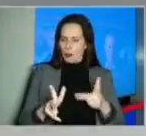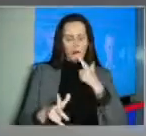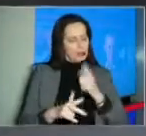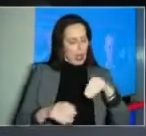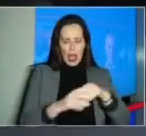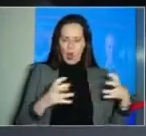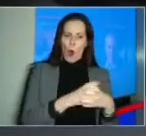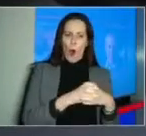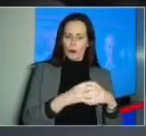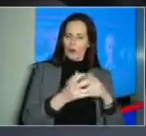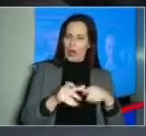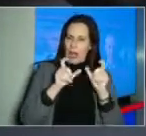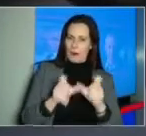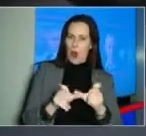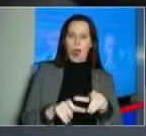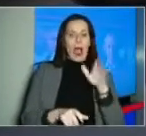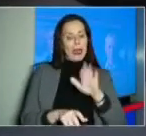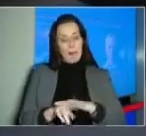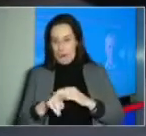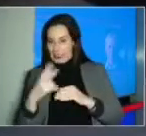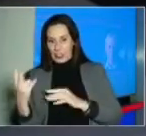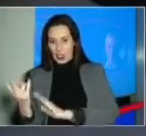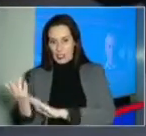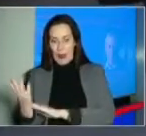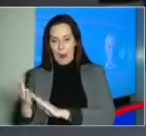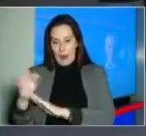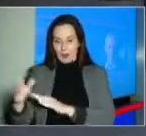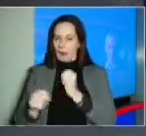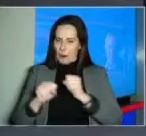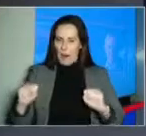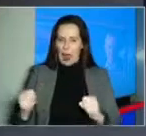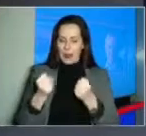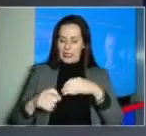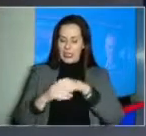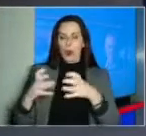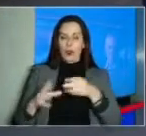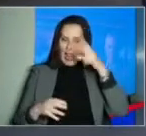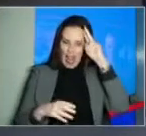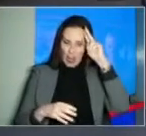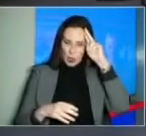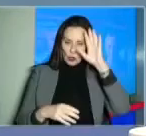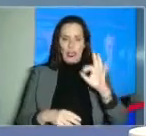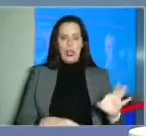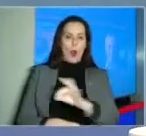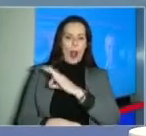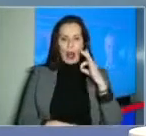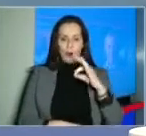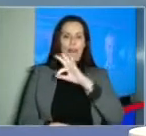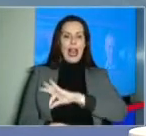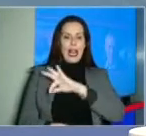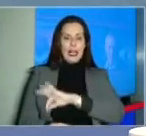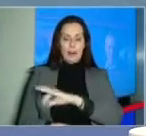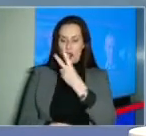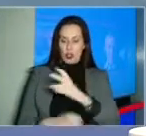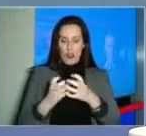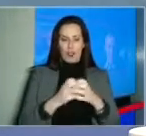לאיחוד השורות כדי למנוע קריסה, וגם בצד השני נעשים מאמצים להביא לאיחוד בין הליכוד לכחלון וליברמן, שתי